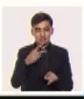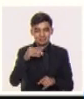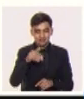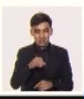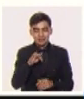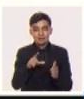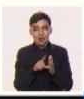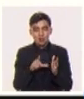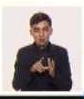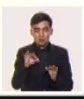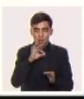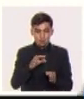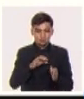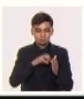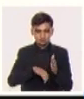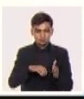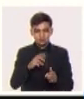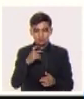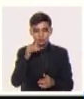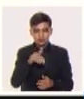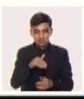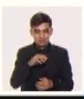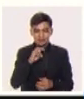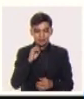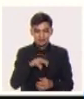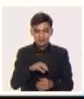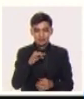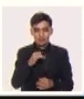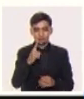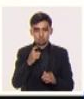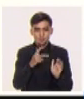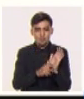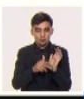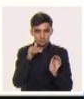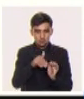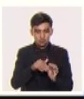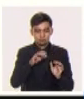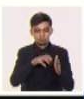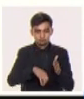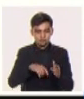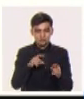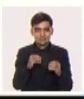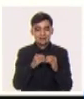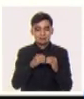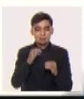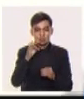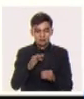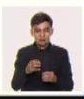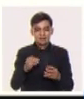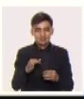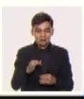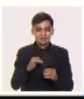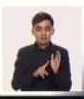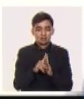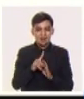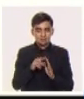подоходный налог уже удерживается не с 200 тысяч, а со 180 тысяч, 10%. Выходит,